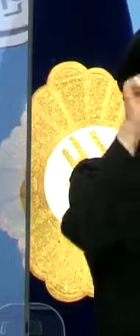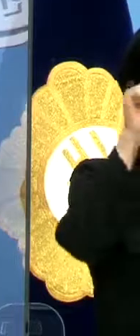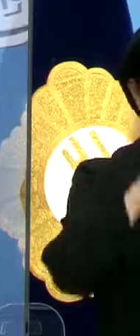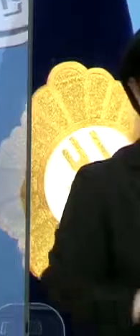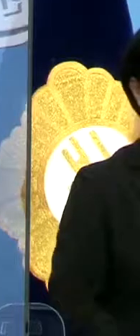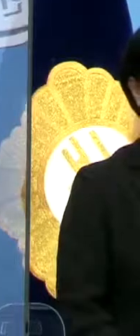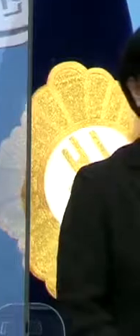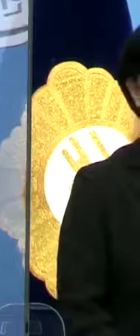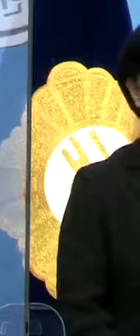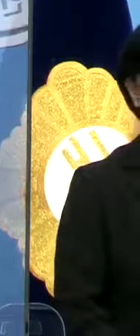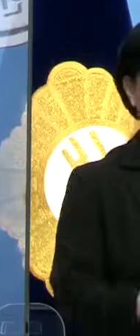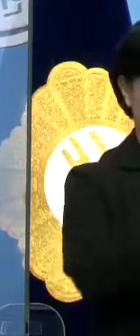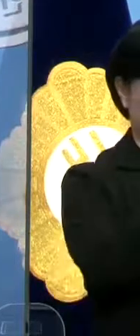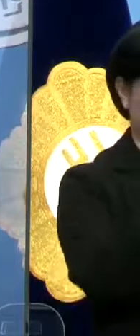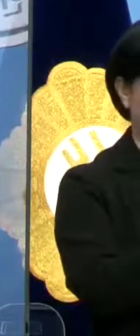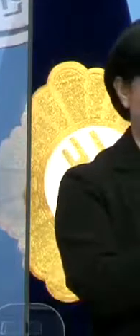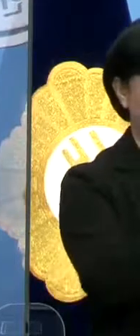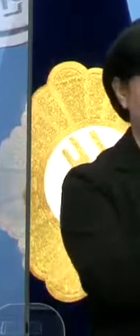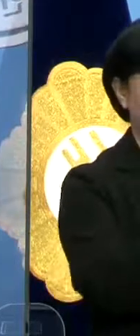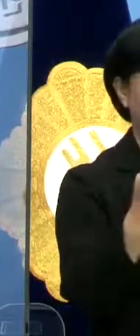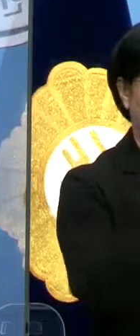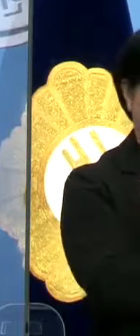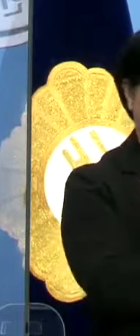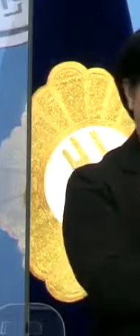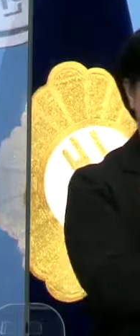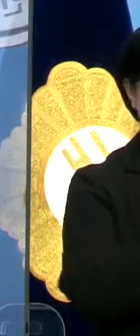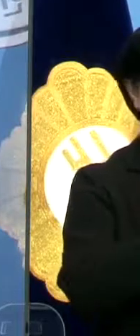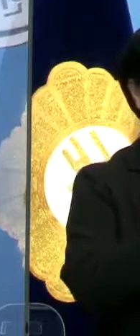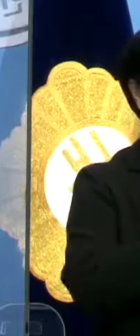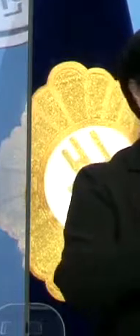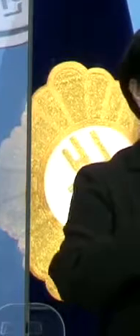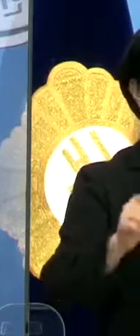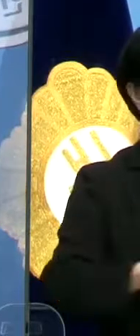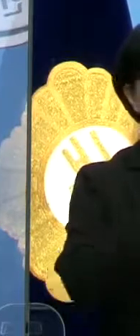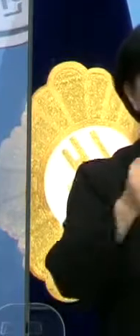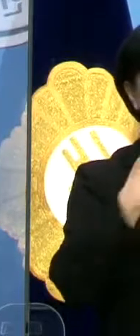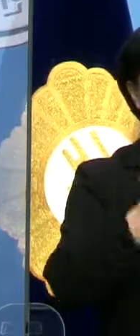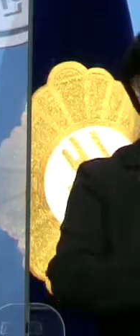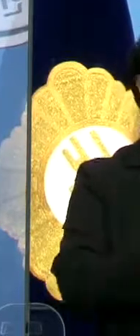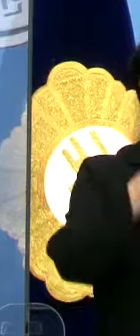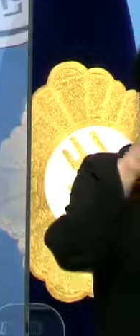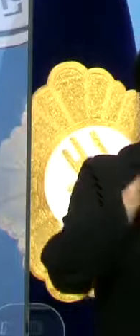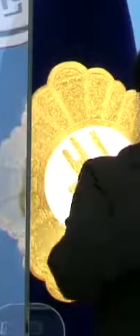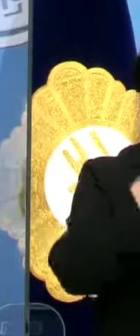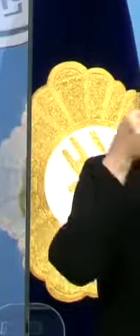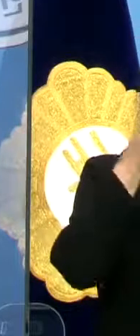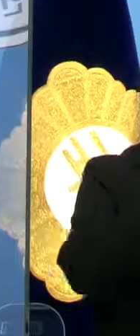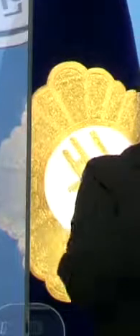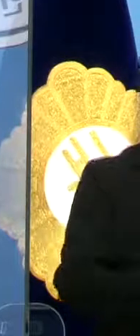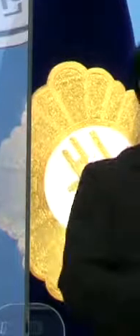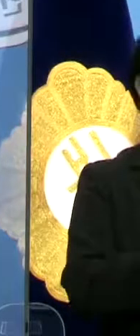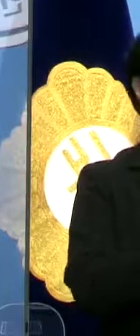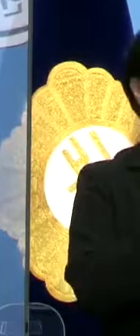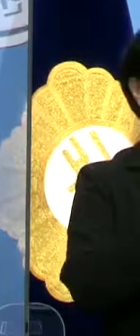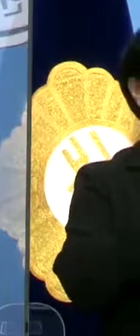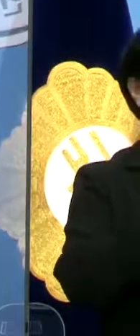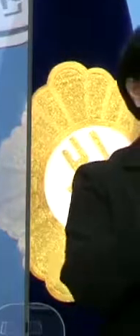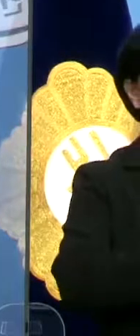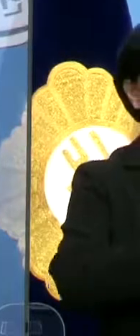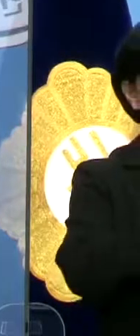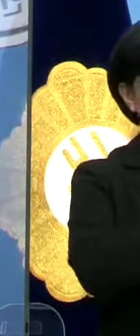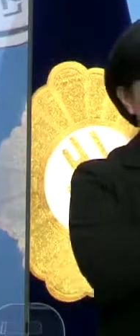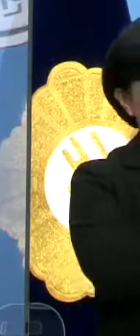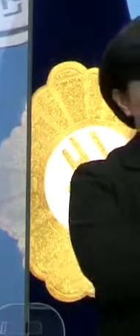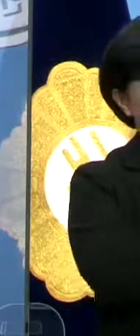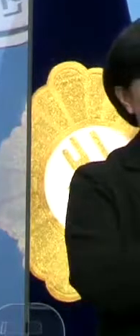민주당은 당원을 개정해 내년 4월 서울 시장 보궐 선거에 후보를 공천 하기로 결정했다 당 소속 공직자의 중대한